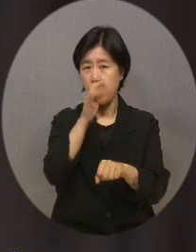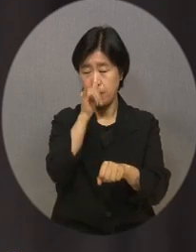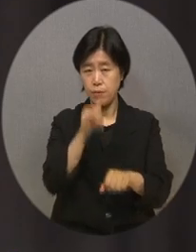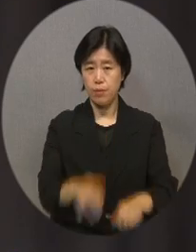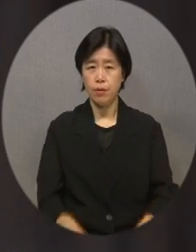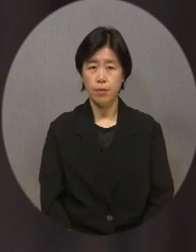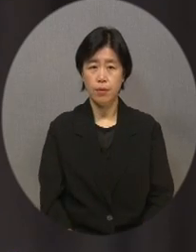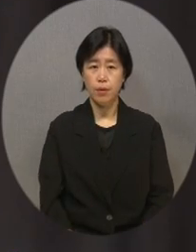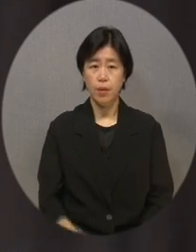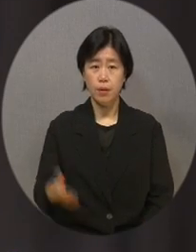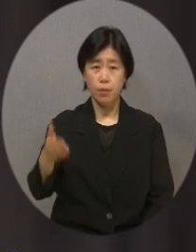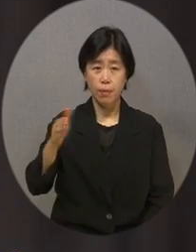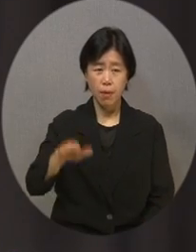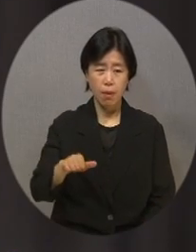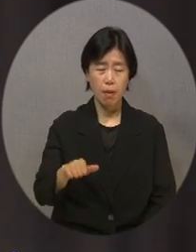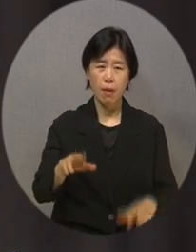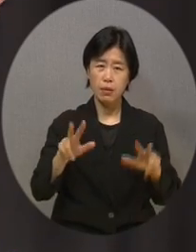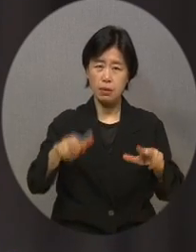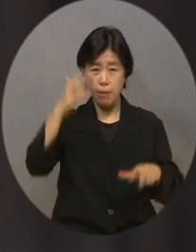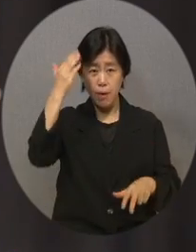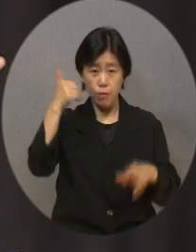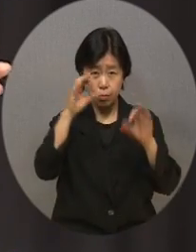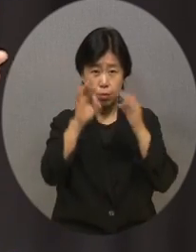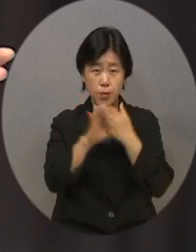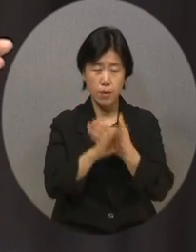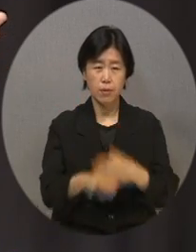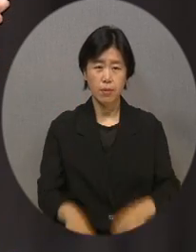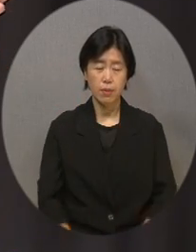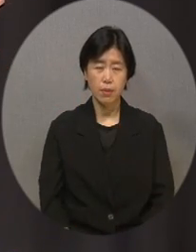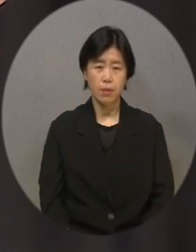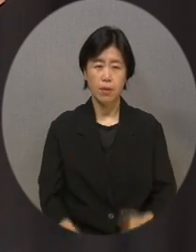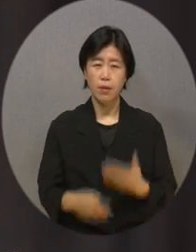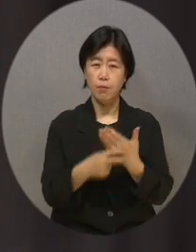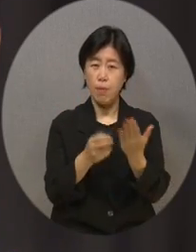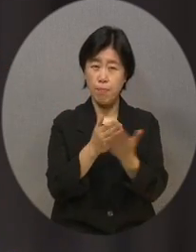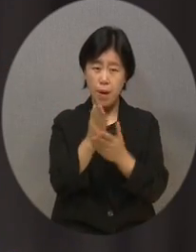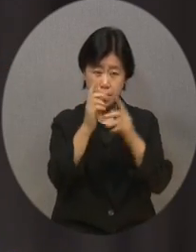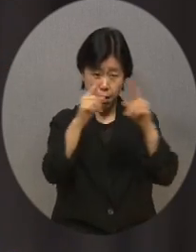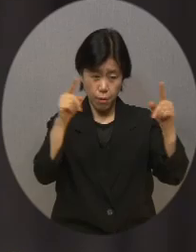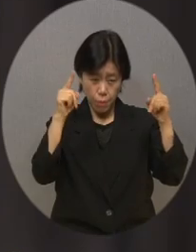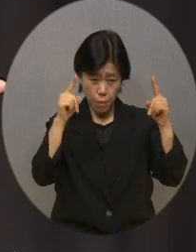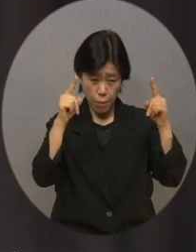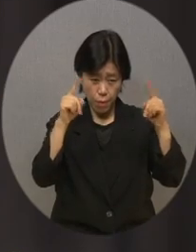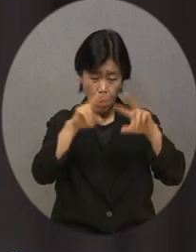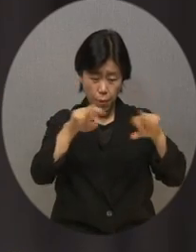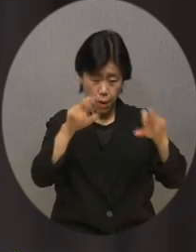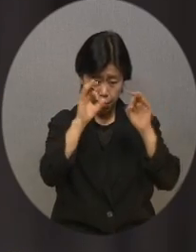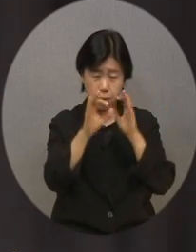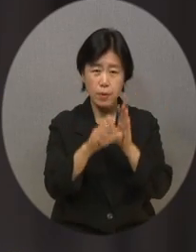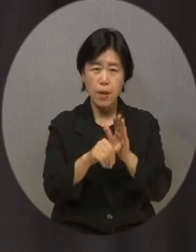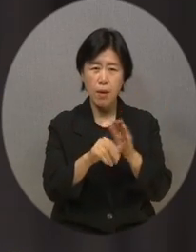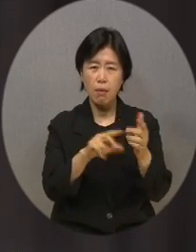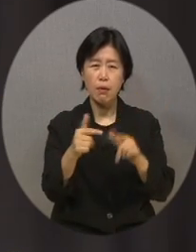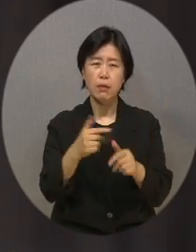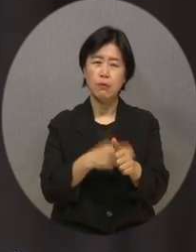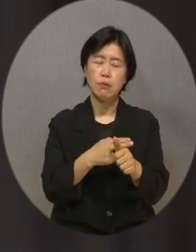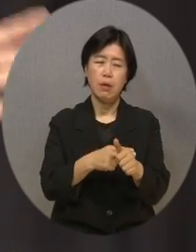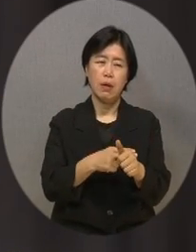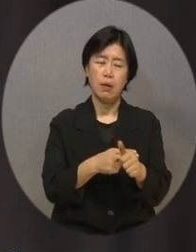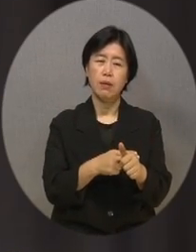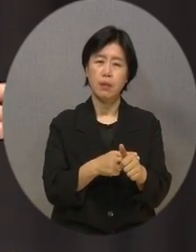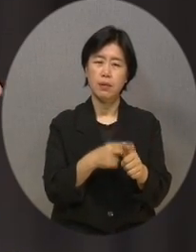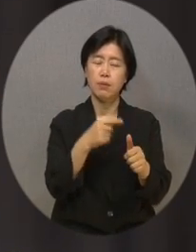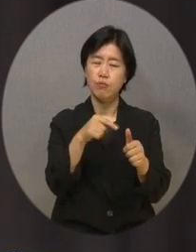적은 대학이 많은데 거기는 이제 아주 이 자본이 많은 뭐 이런 곳에서 지금 의대를 하고 있어서